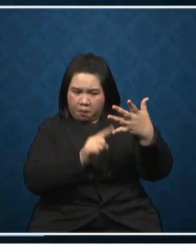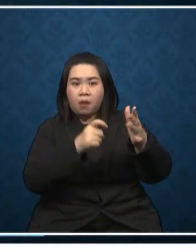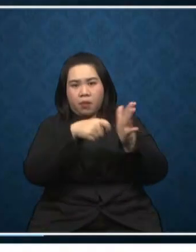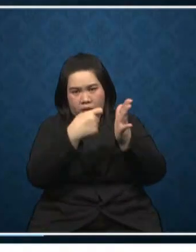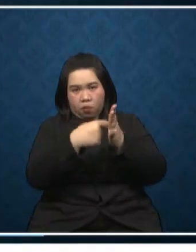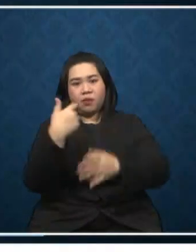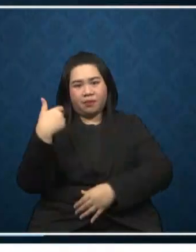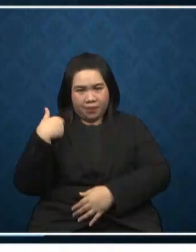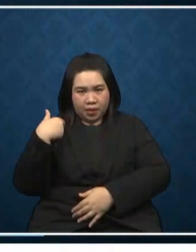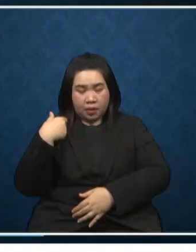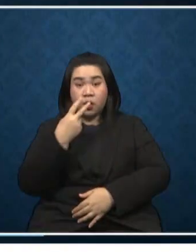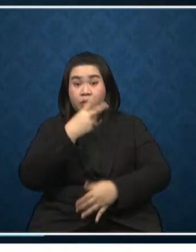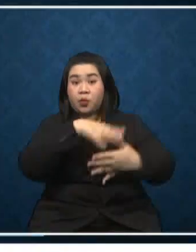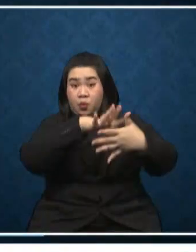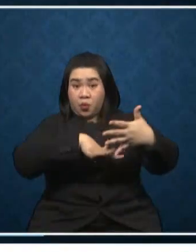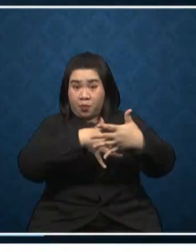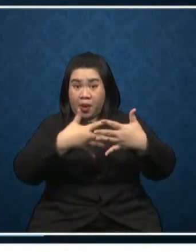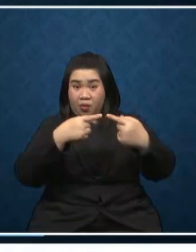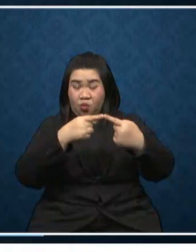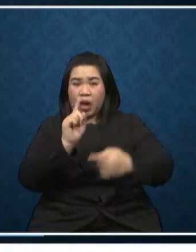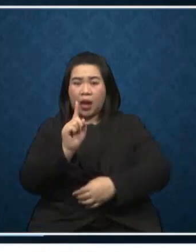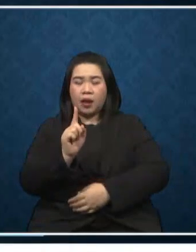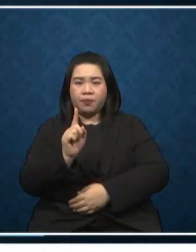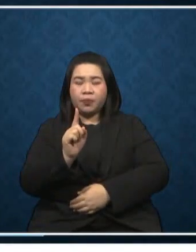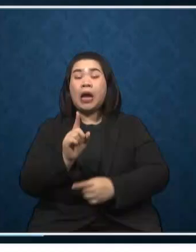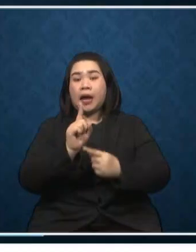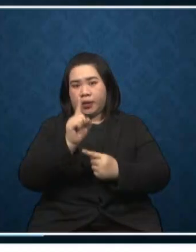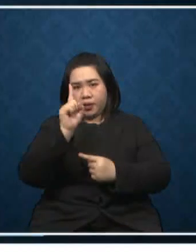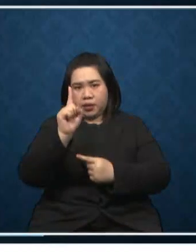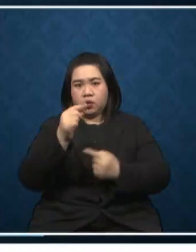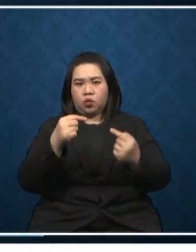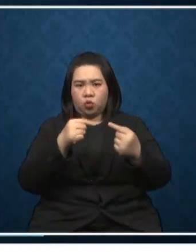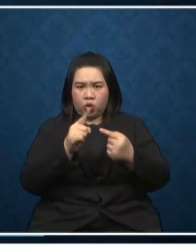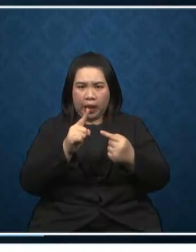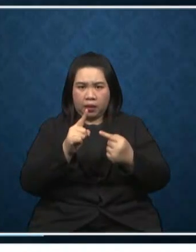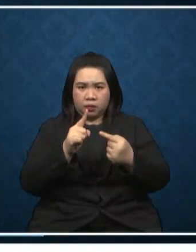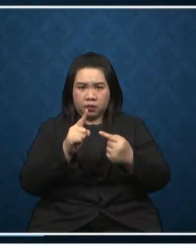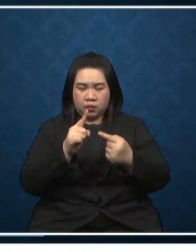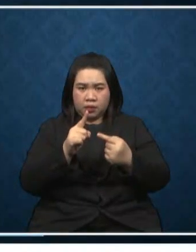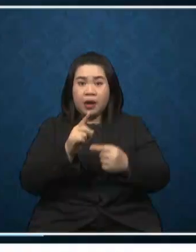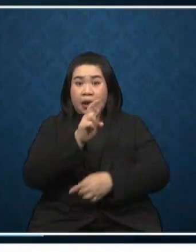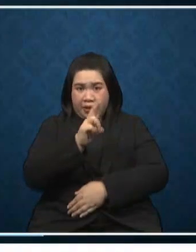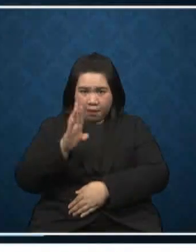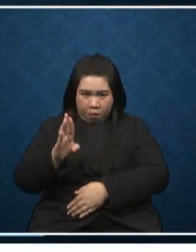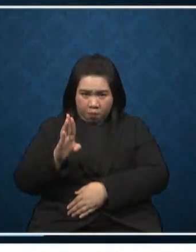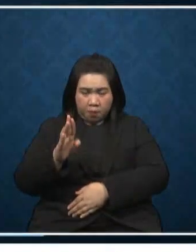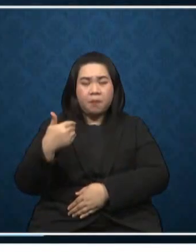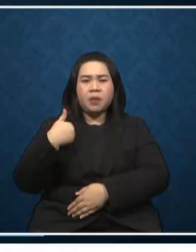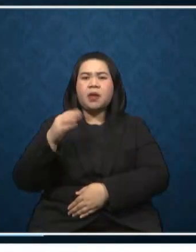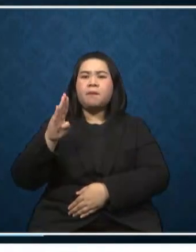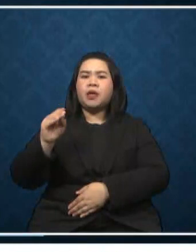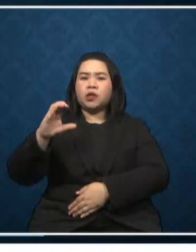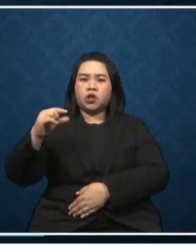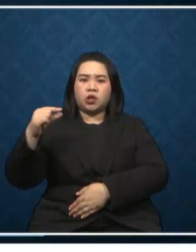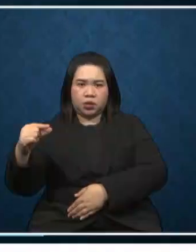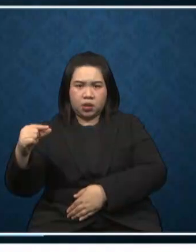บ ด้นโยบายนะครับอแรกคือการขบเครื่อนโเดล Circular Economyจงกทง BCG ซึรัฐ